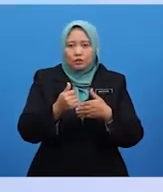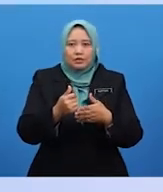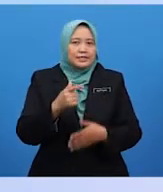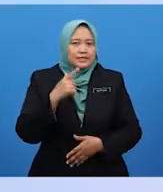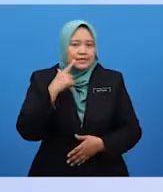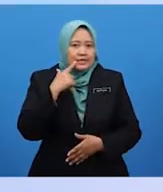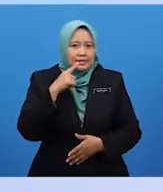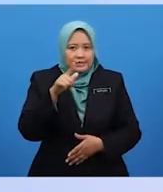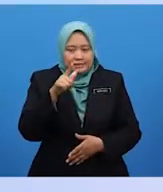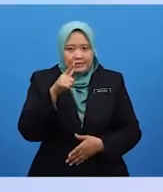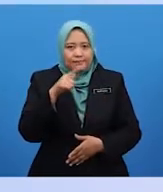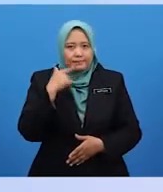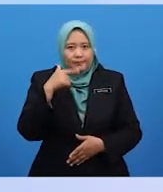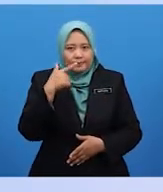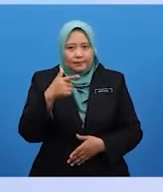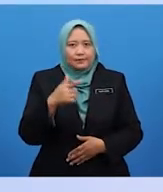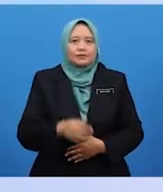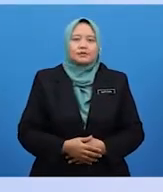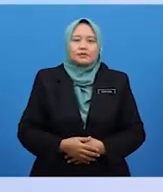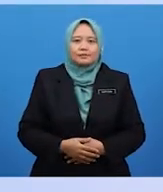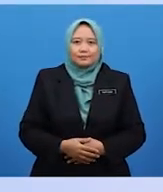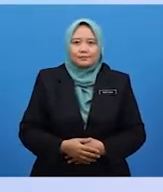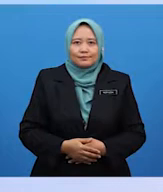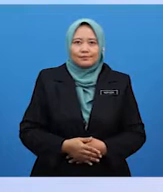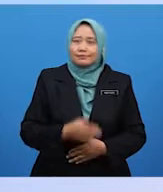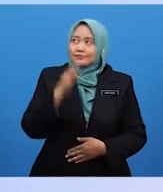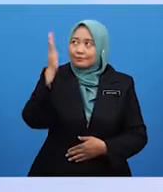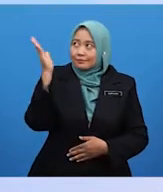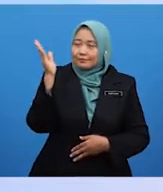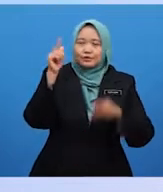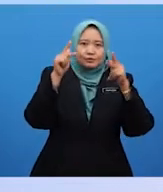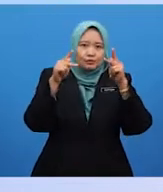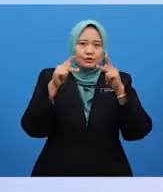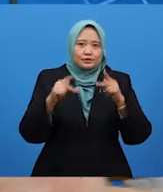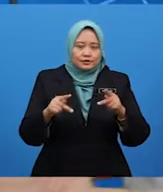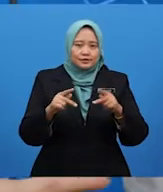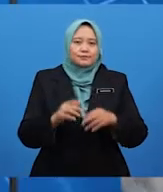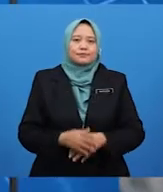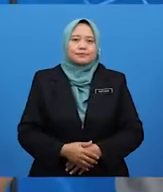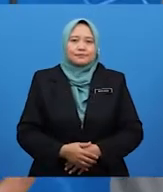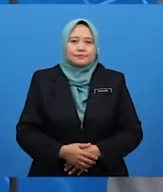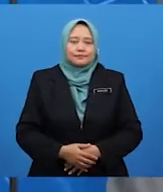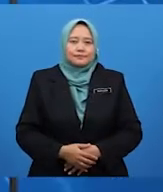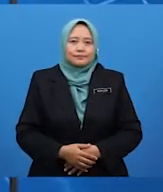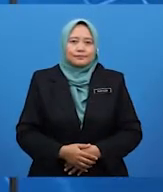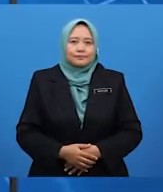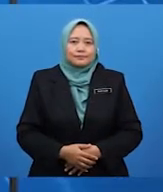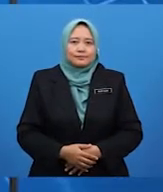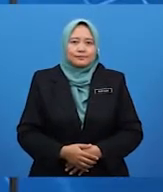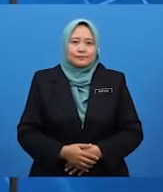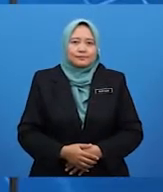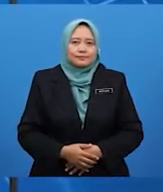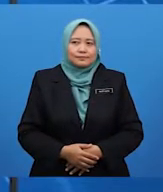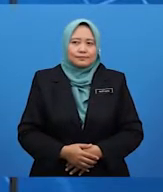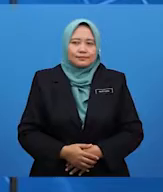pemahaman, tanggapan, evaluasi dan yang terakhir penghayatan. Encik Arif, ada nak tambah apa-apa? Ya, saya